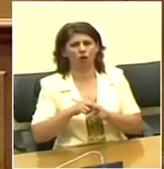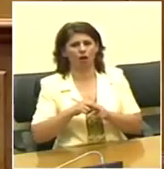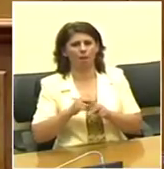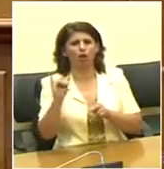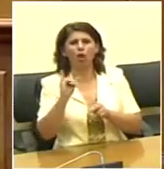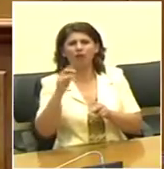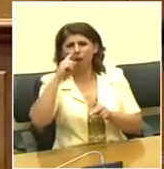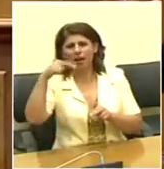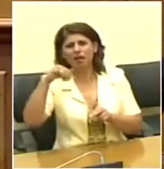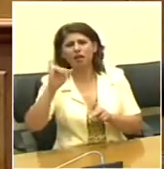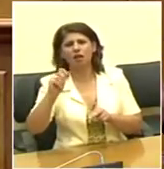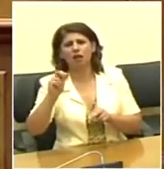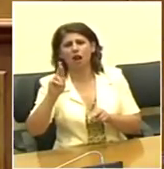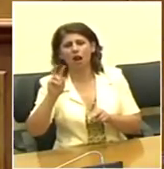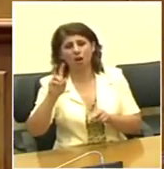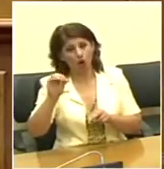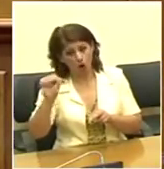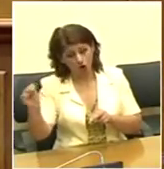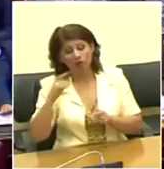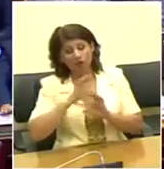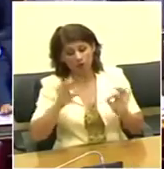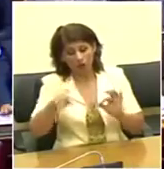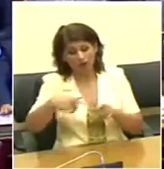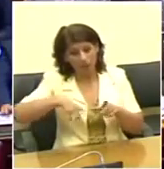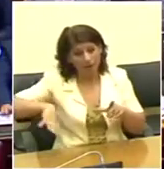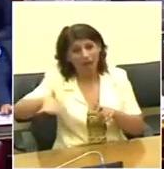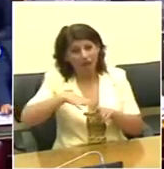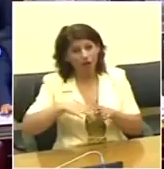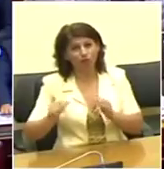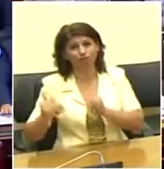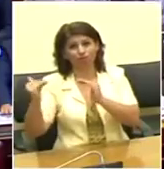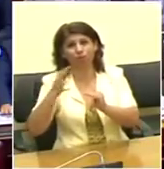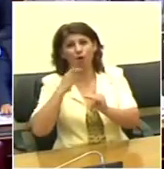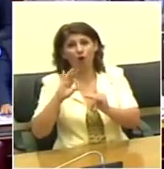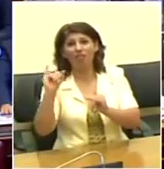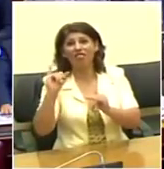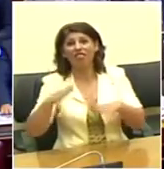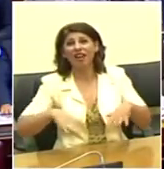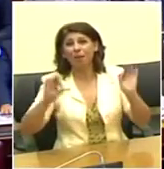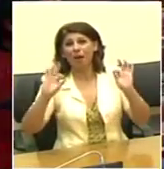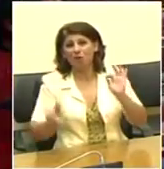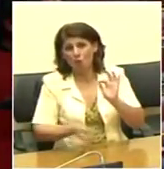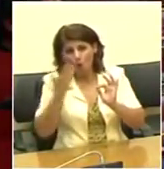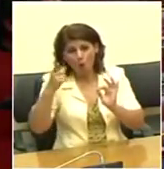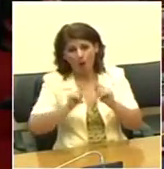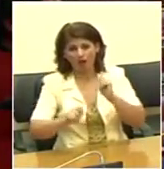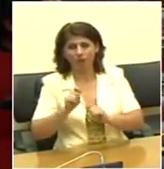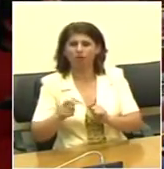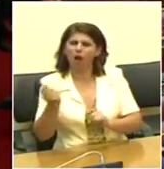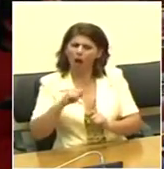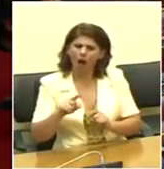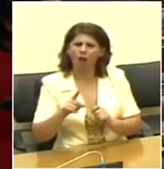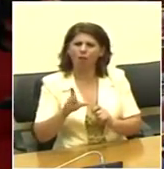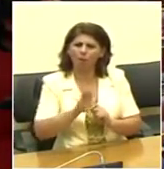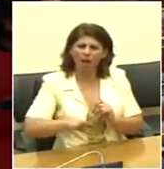Όπως θα καταλαβαίνετε, έχει αναβαθμιστεί αυτή η περιοχή. Και αρκετά μεγαλύτερες αυξήσεις σε περιοχές όπως η Μύκονος και η